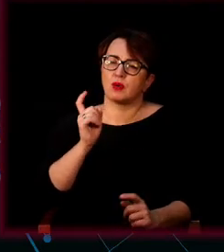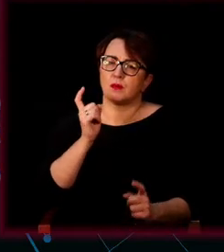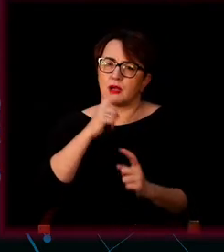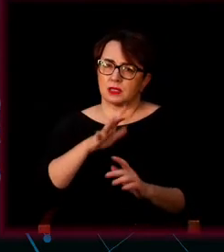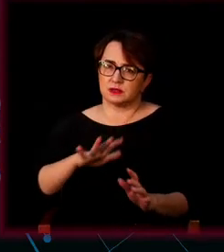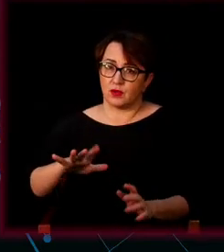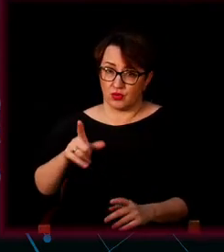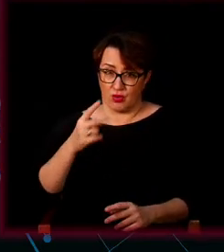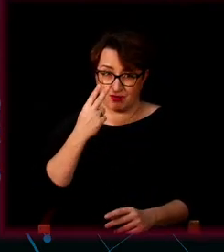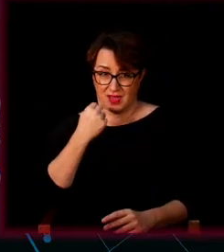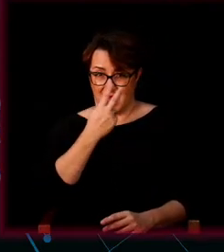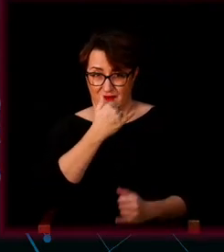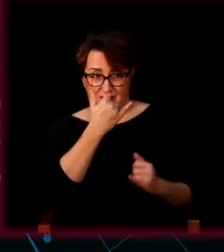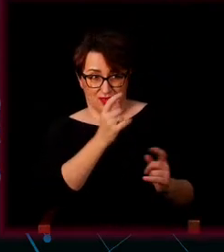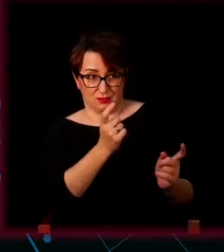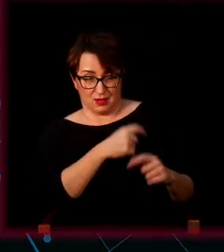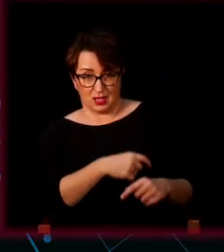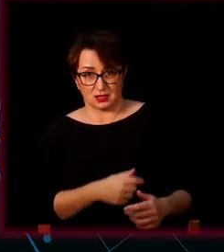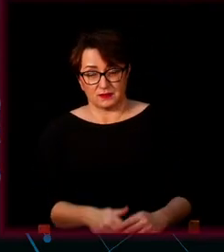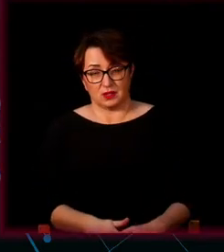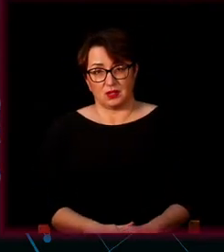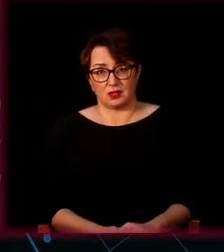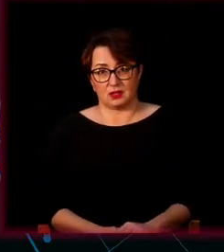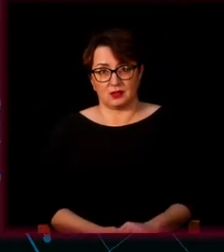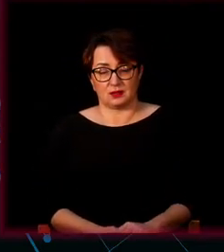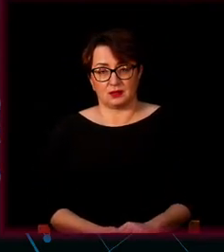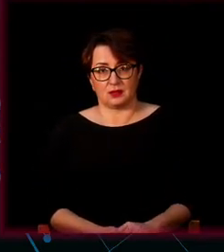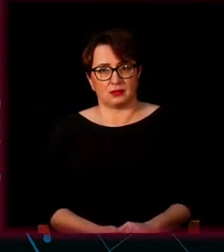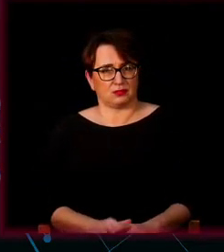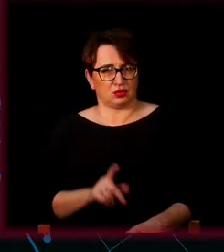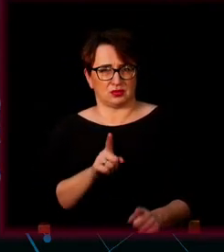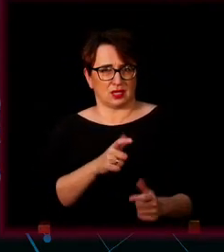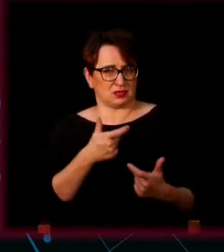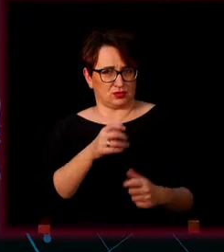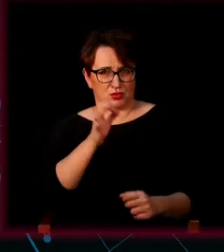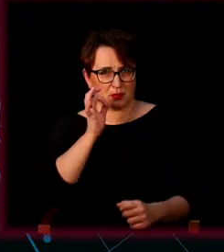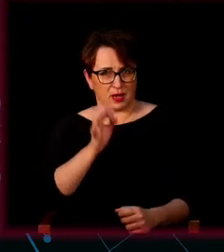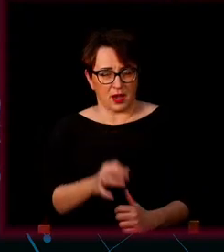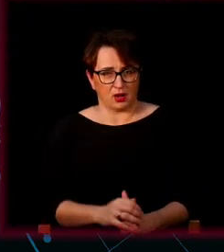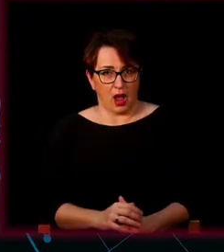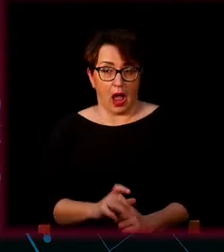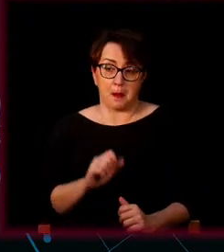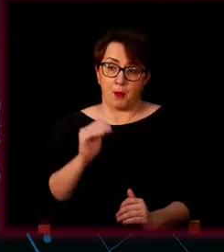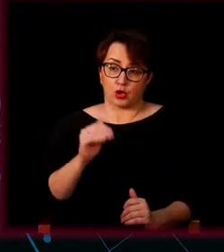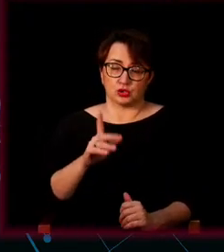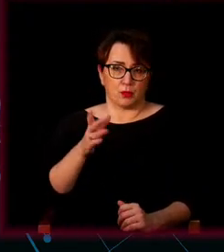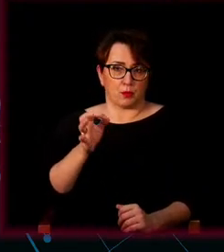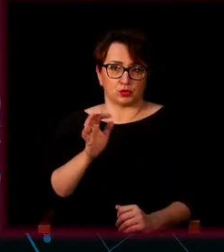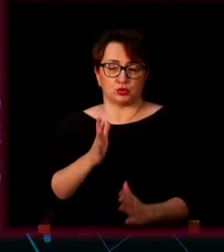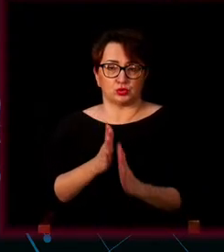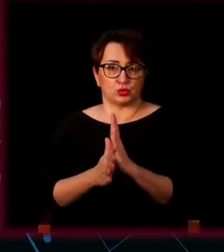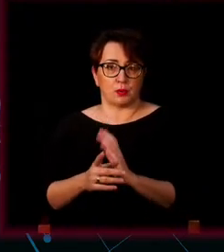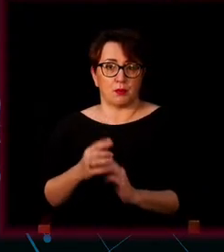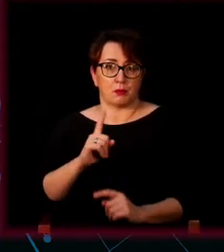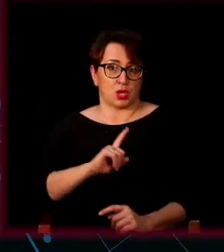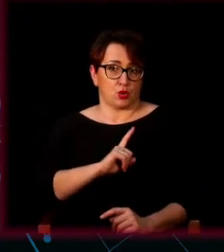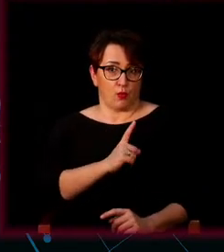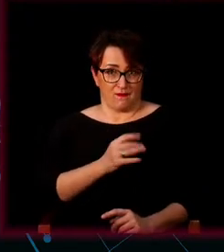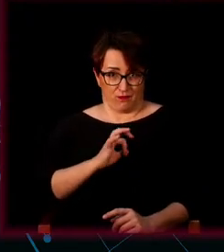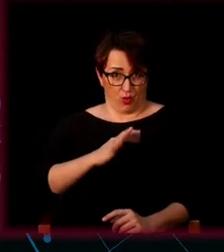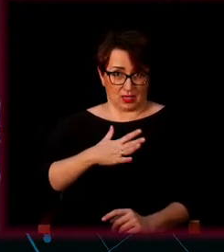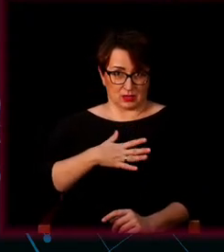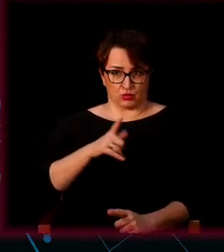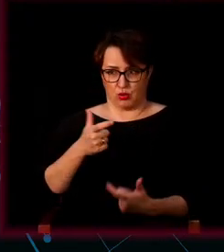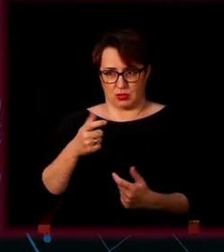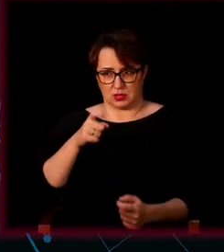to znaczy nienawiść do innych krajów. Tak? W takim razie to nic dobrego, a może to po prostu miłość własna. W takim razie to nic